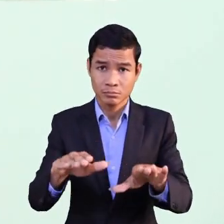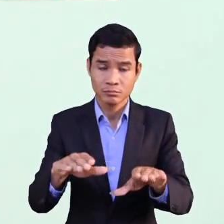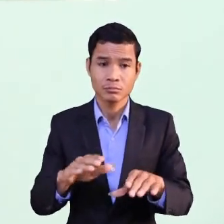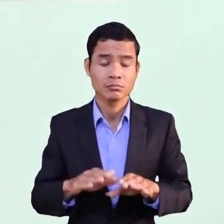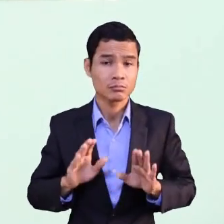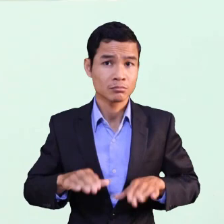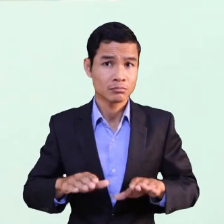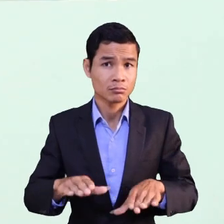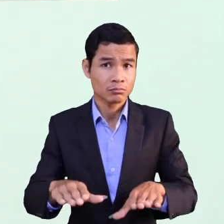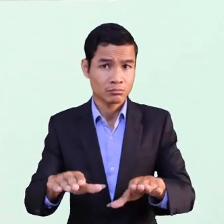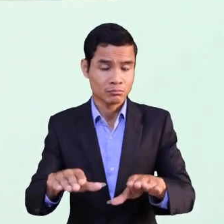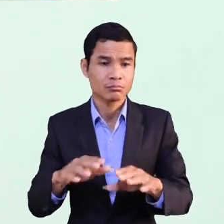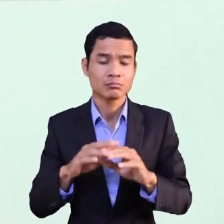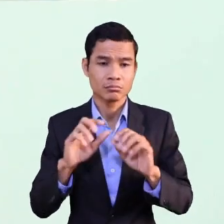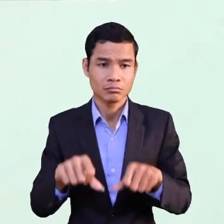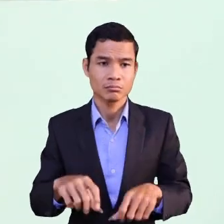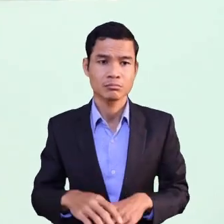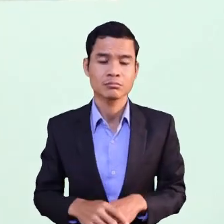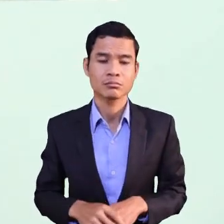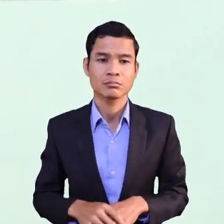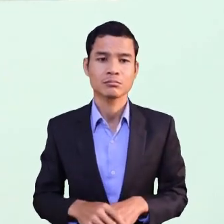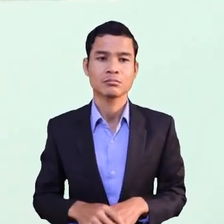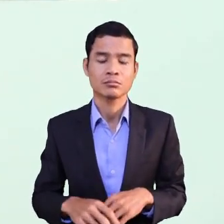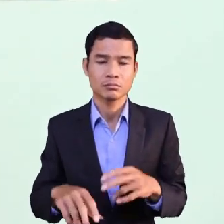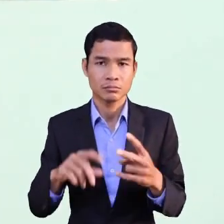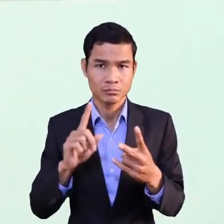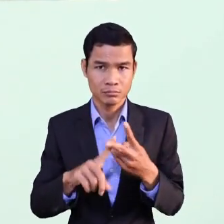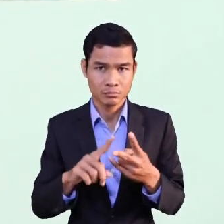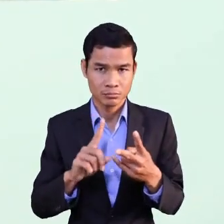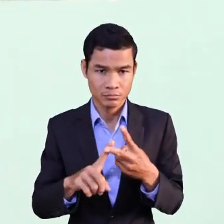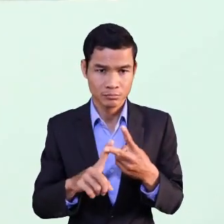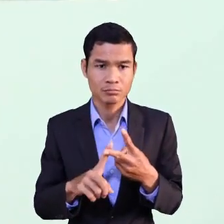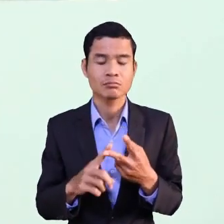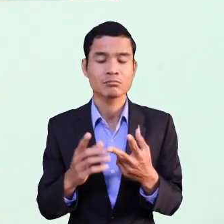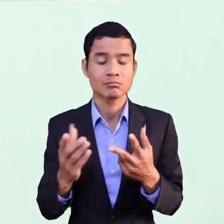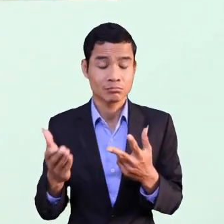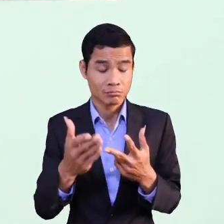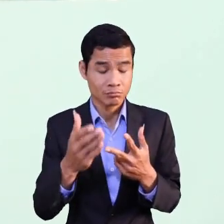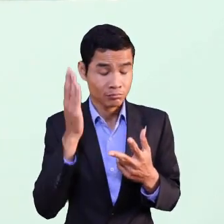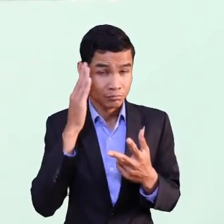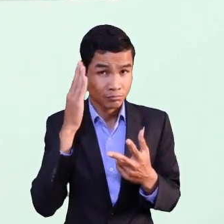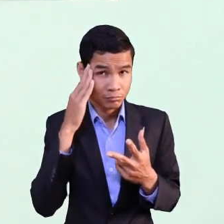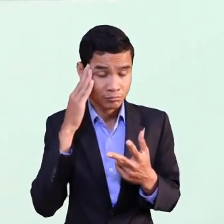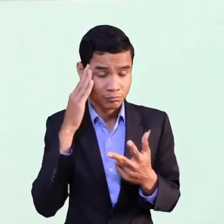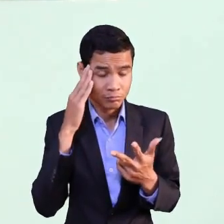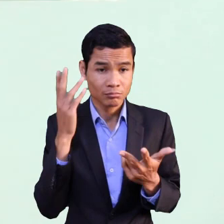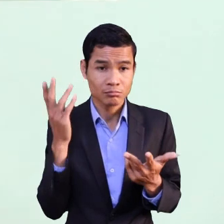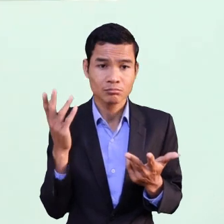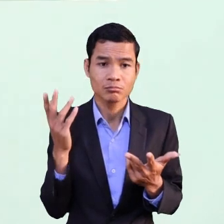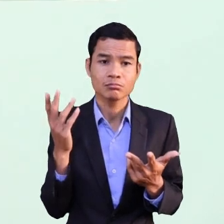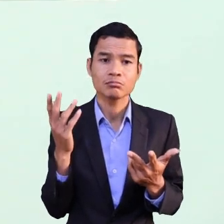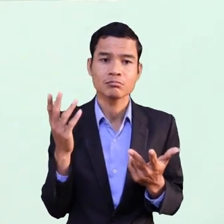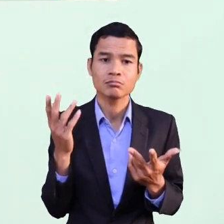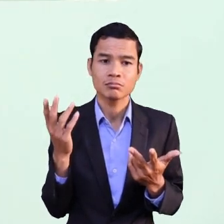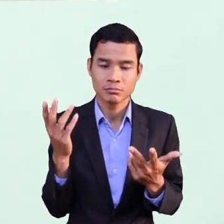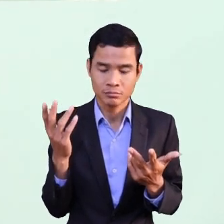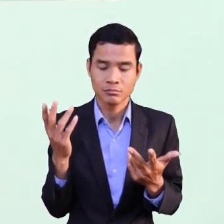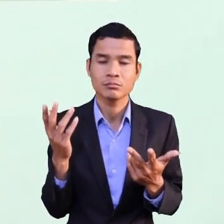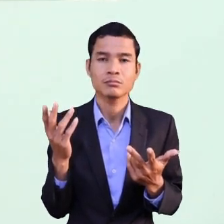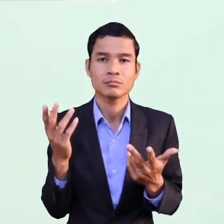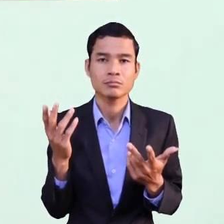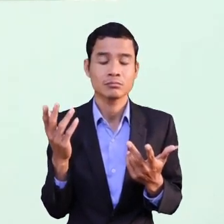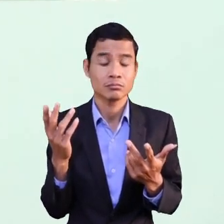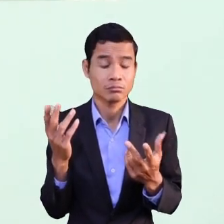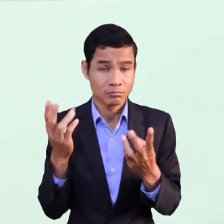ត់កំពុងតែដេចារូបទី2កូនស្គាល់អត់ចារូបទី2